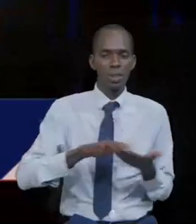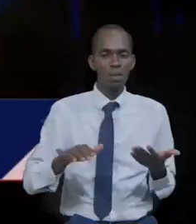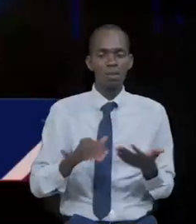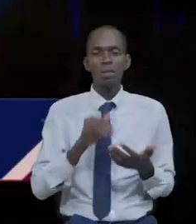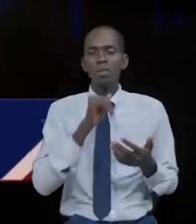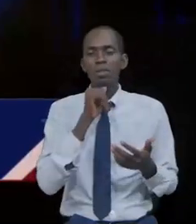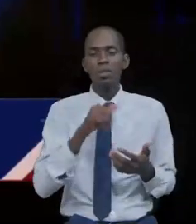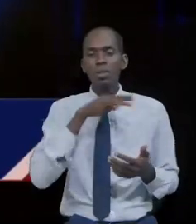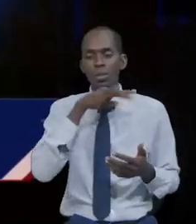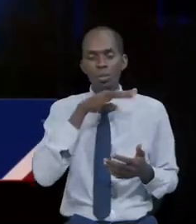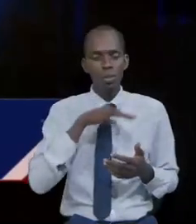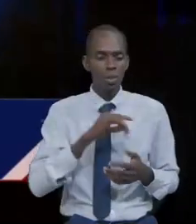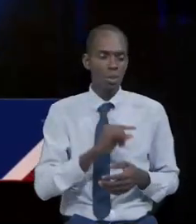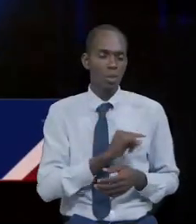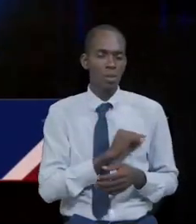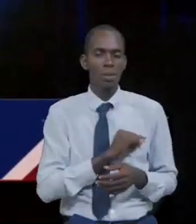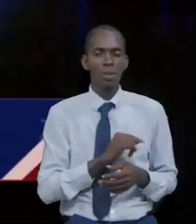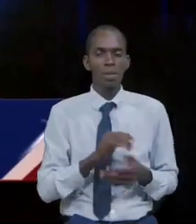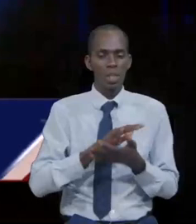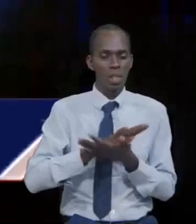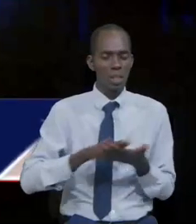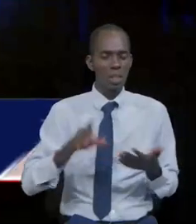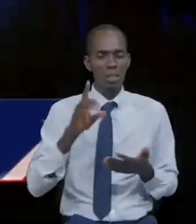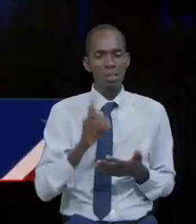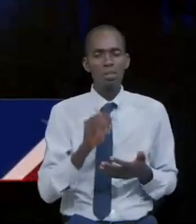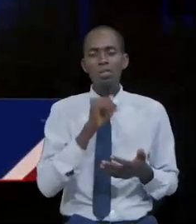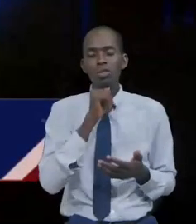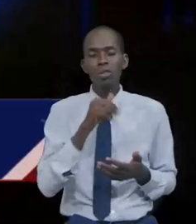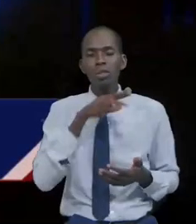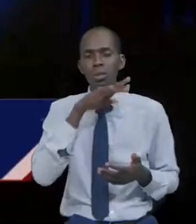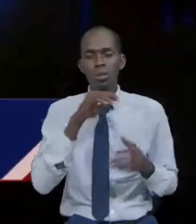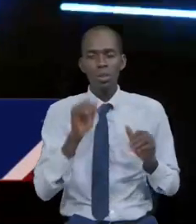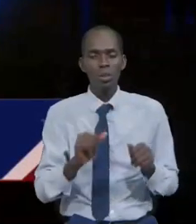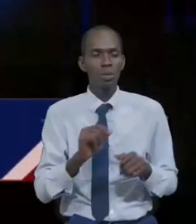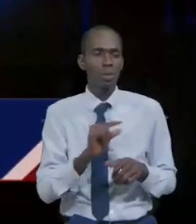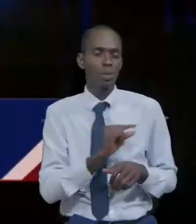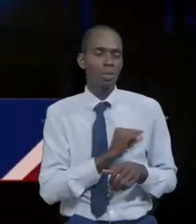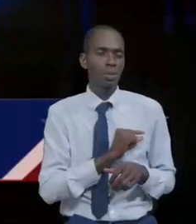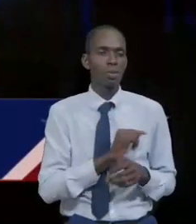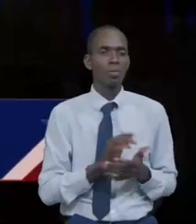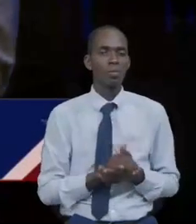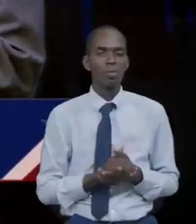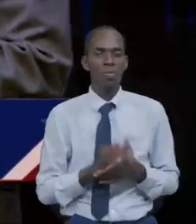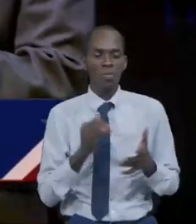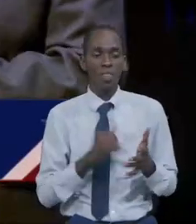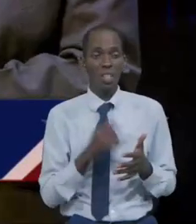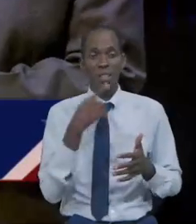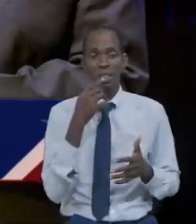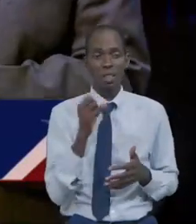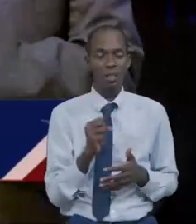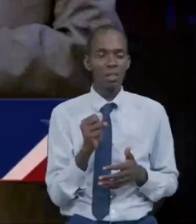et incorruptible. Une conscience purifiée et incorruptible.